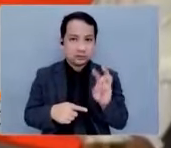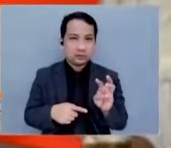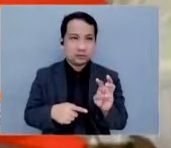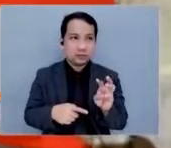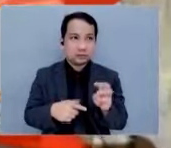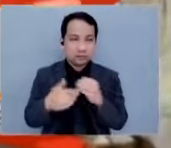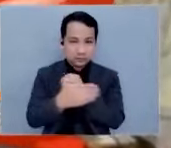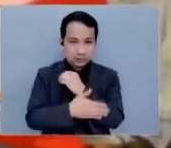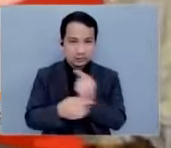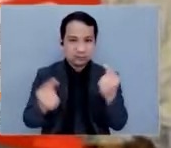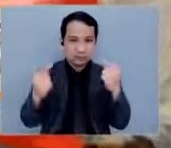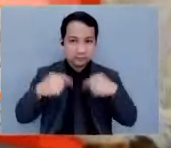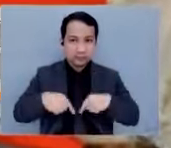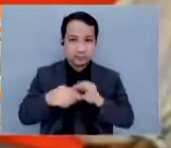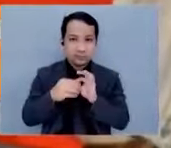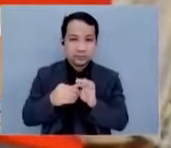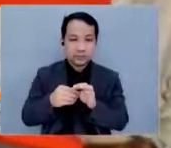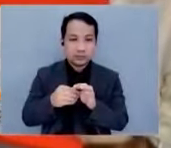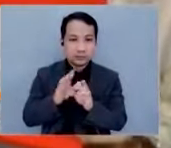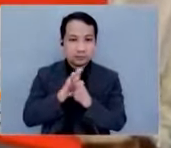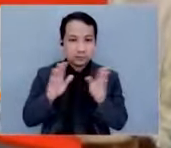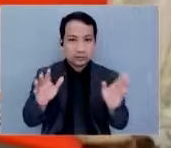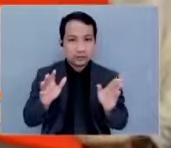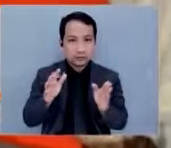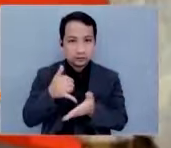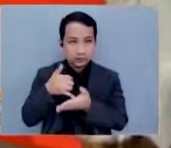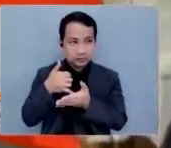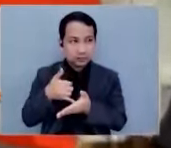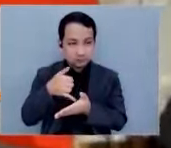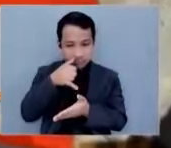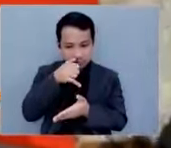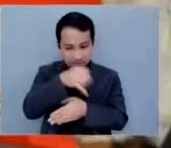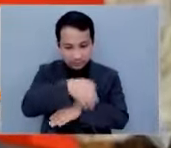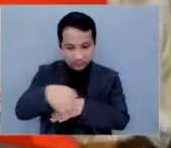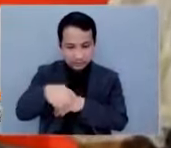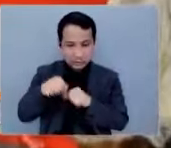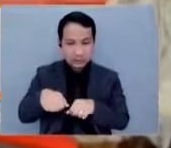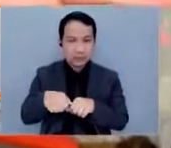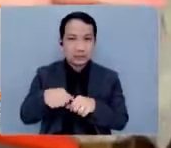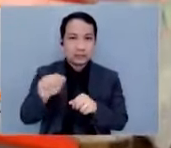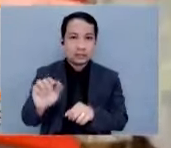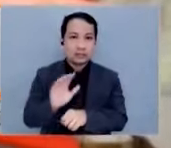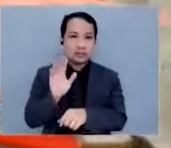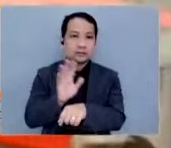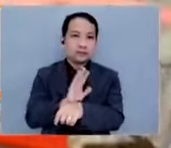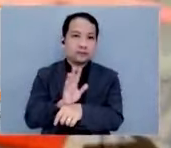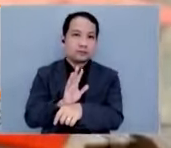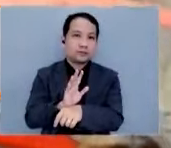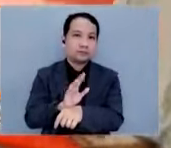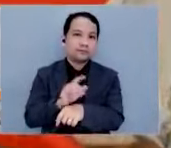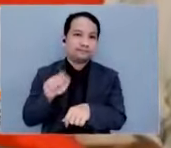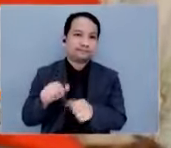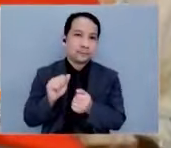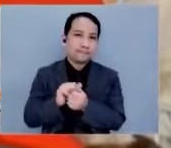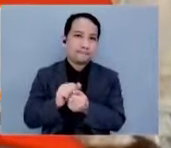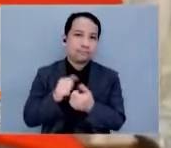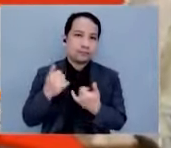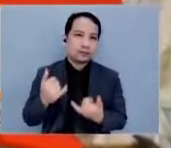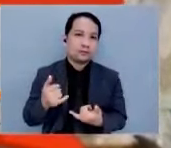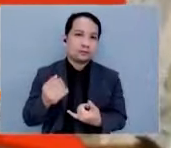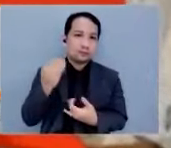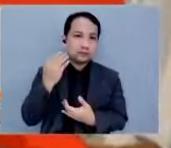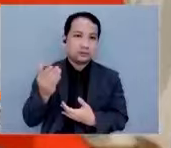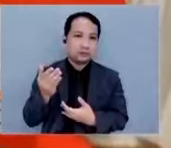Asia para sa pinakamalaking awards night sa ating region, ang Asian Film Awards. At syempre nandito to nga tayo, no, dahil ang Under